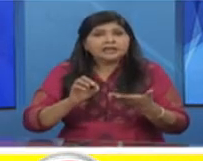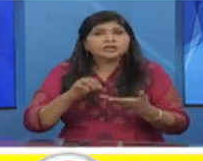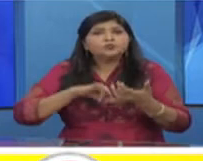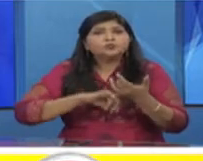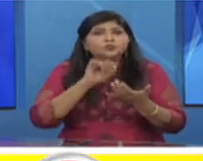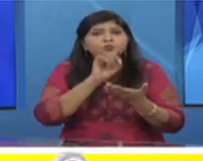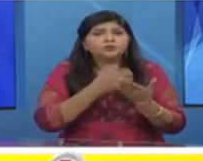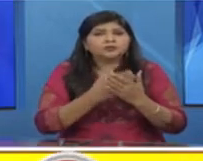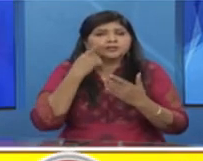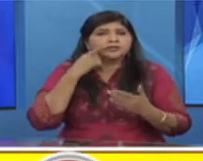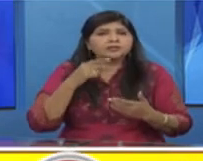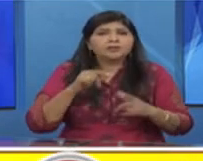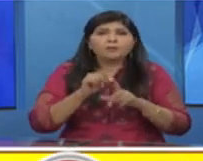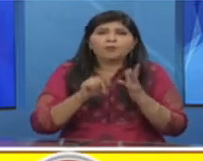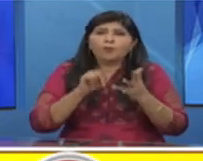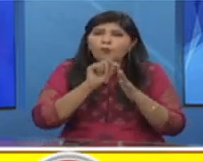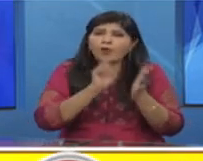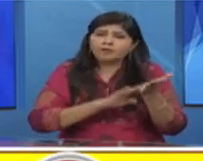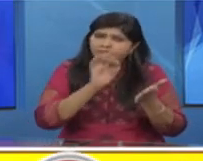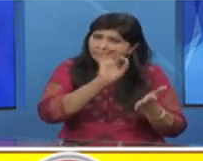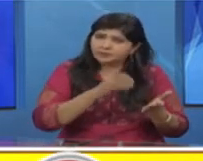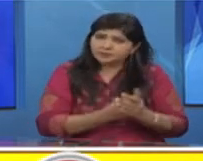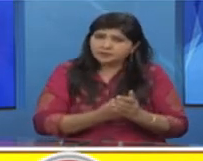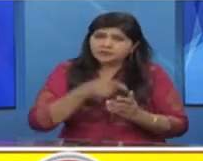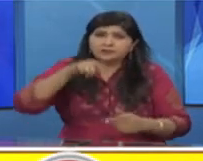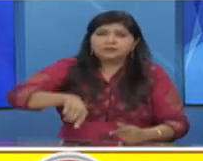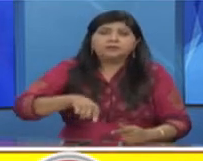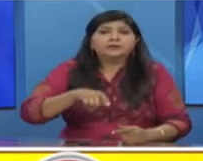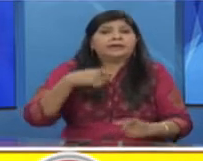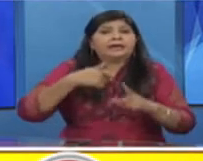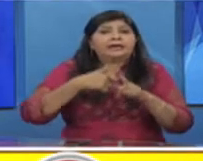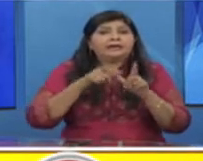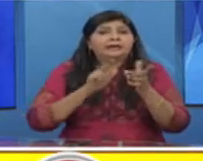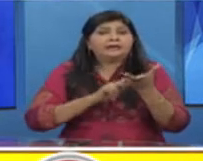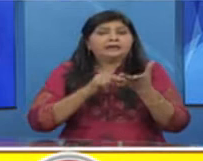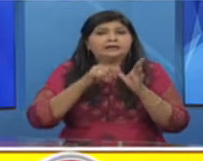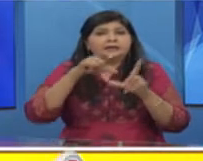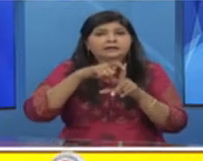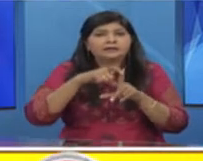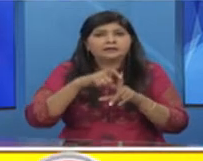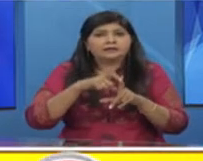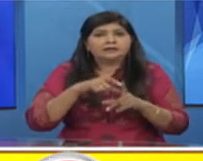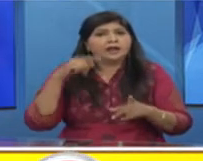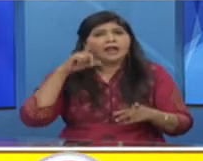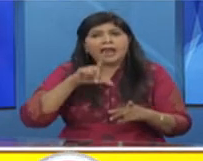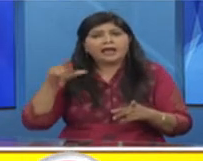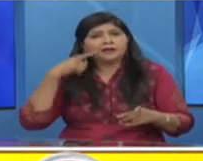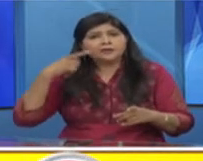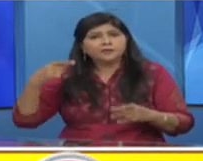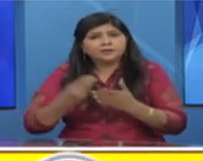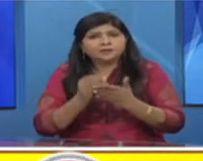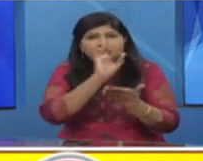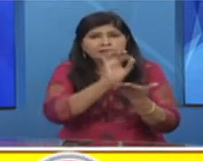उन्होंने 17वीं शताब्दी में कन्नड़ भाषा में एक कविता लिखी थी।